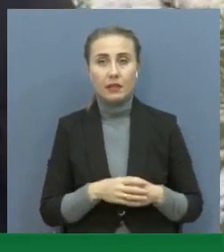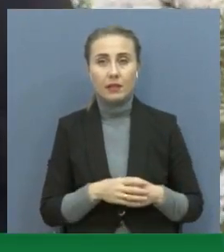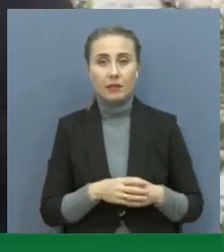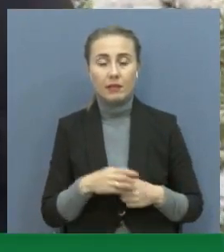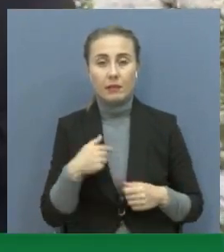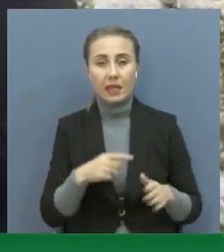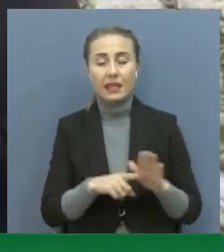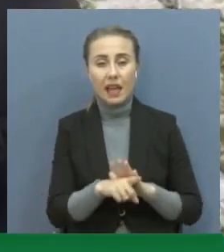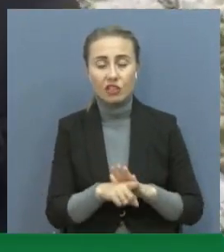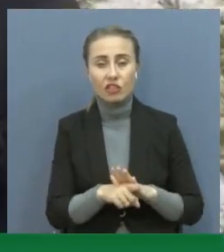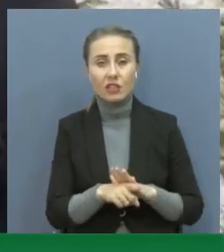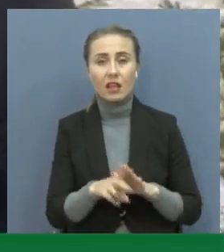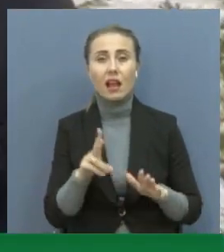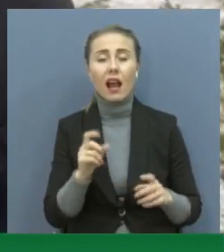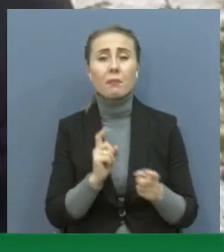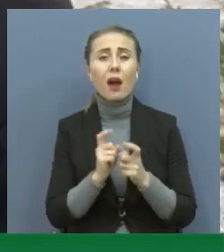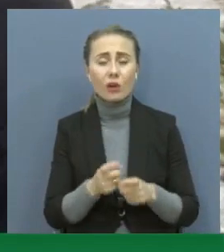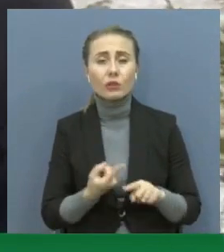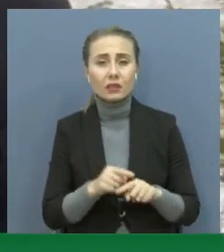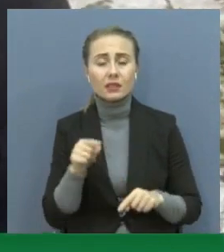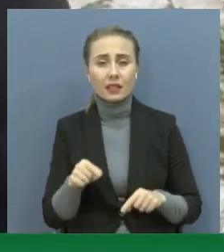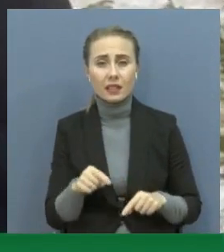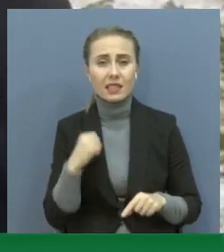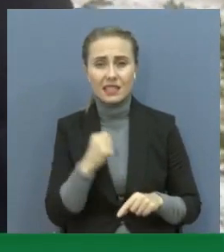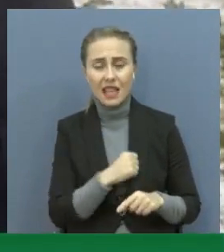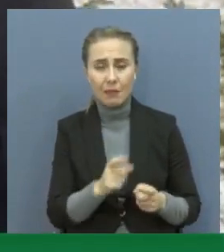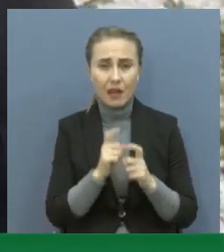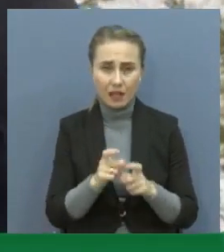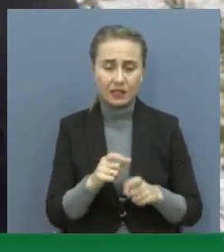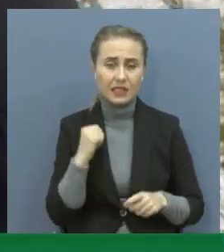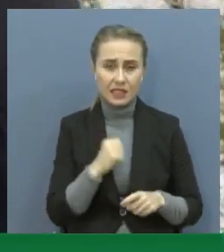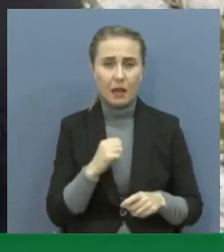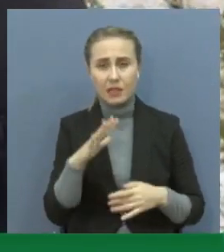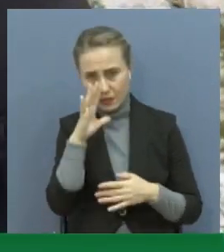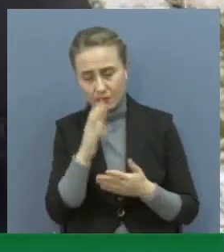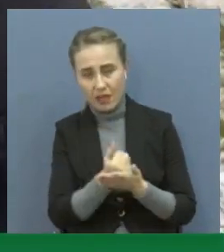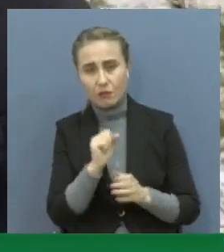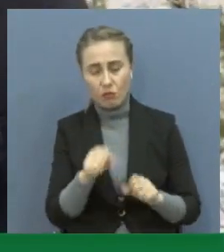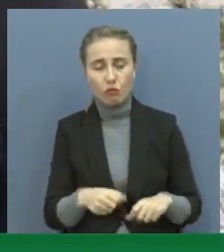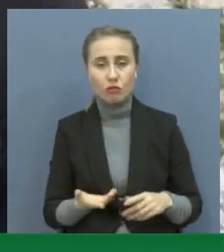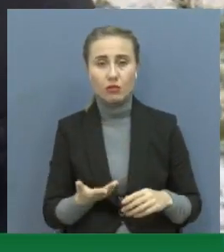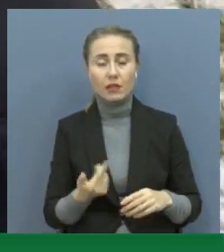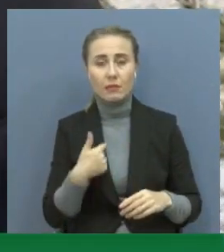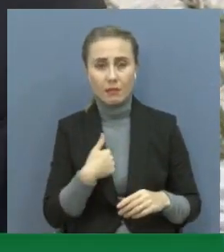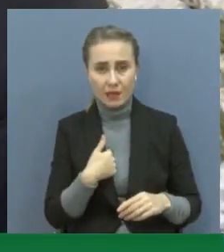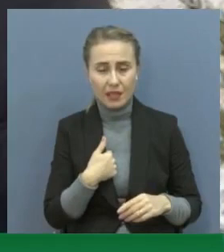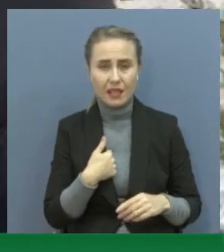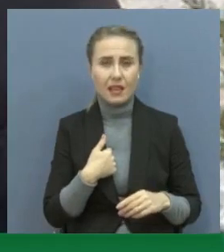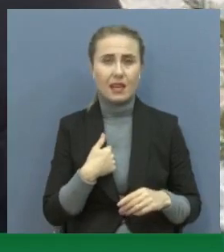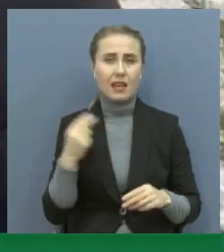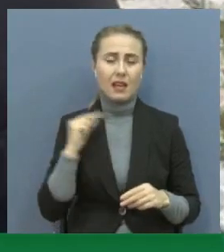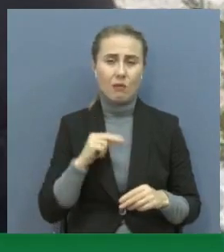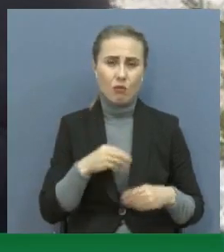мы начали искать выход, как с этим бороться. 2 года мы боролись сами, думали, сможем сами справиться. Меня грузили